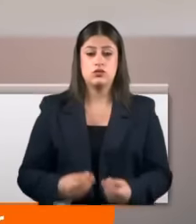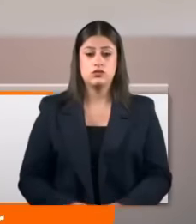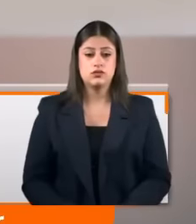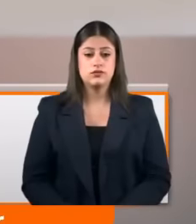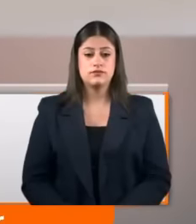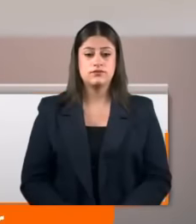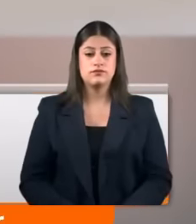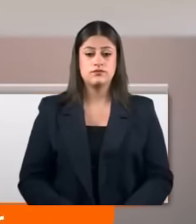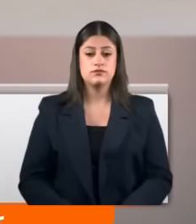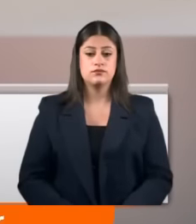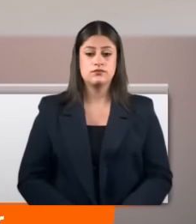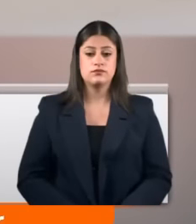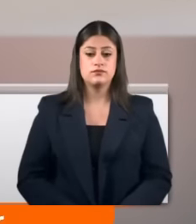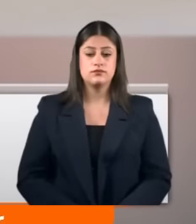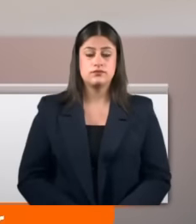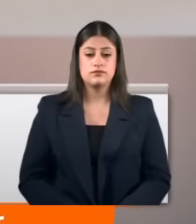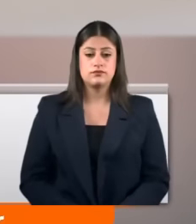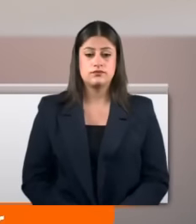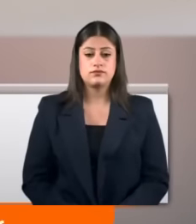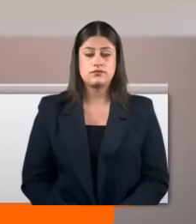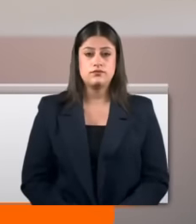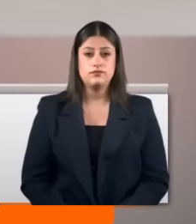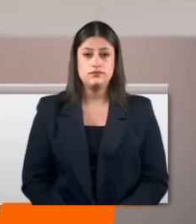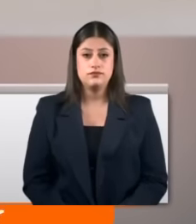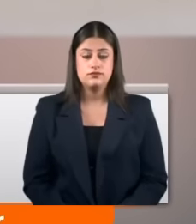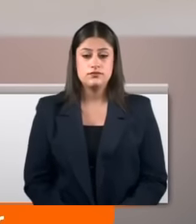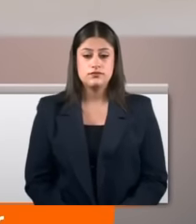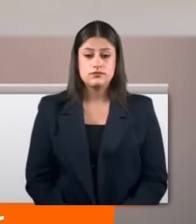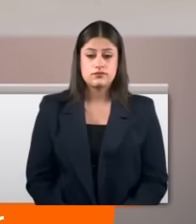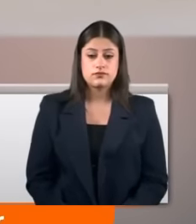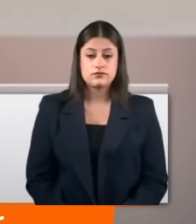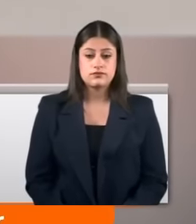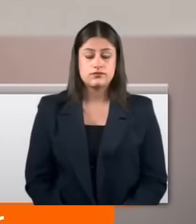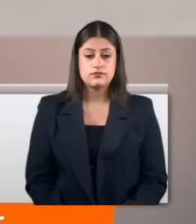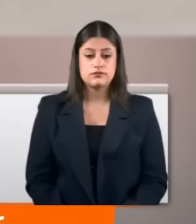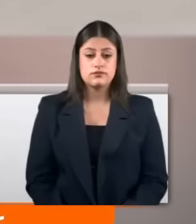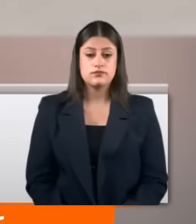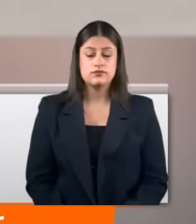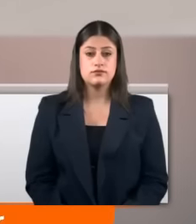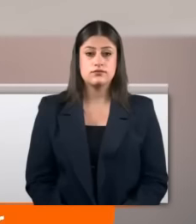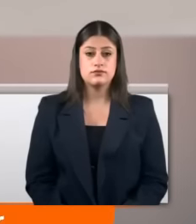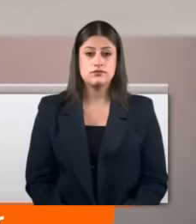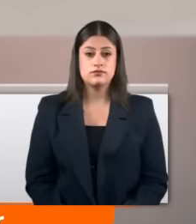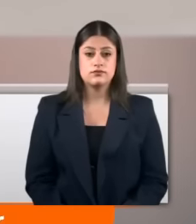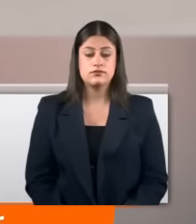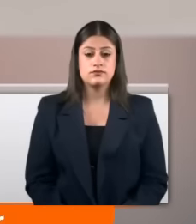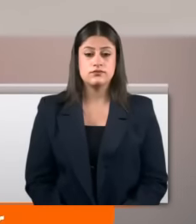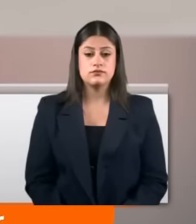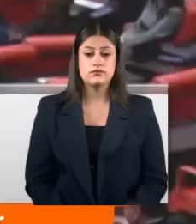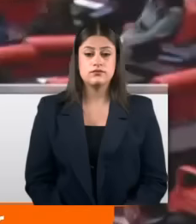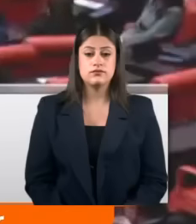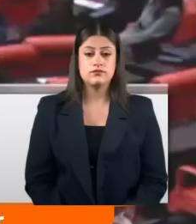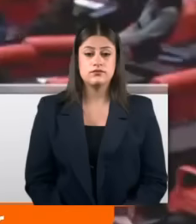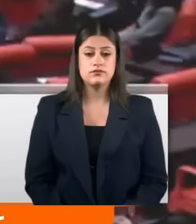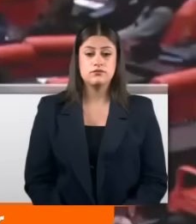Siz bizim partiye söz söyleyecek en son grupsunuz ya! Suçlu olan bağırır, suçlu olmayan